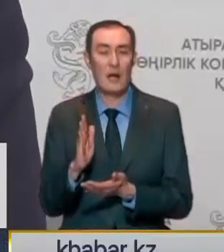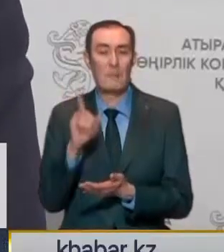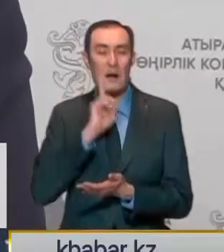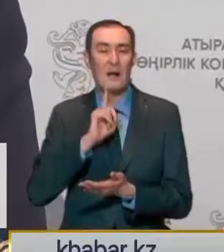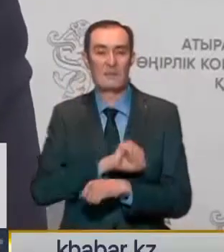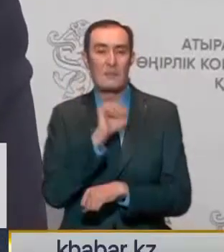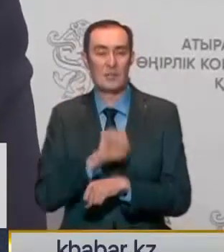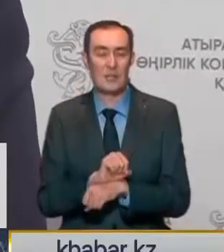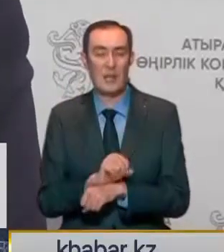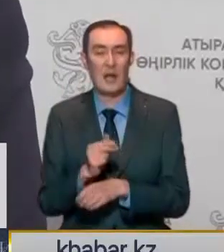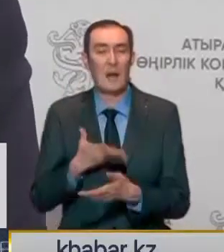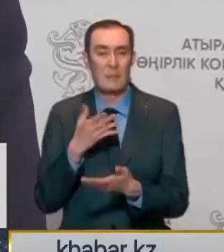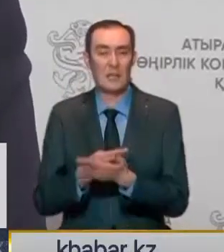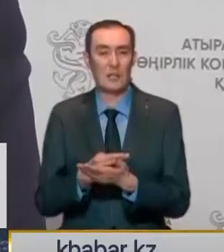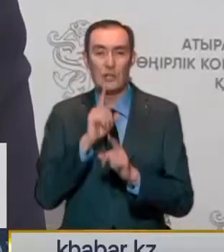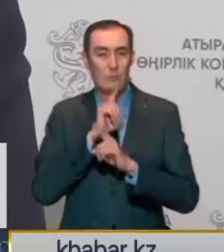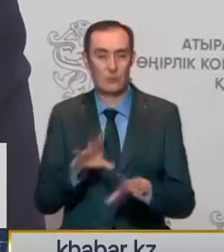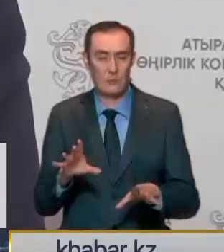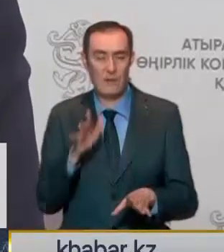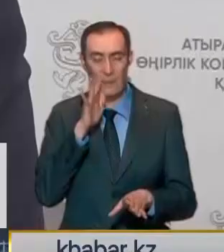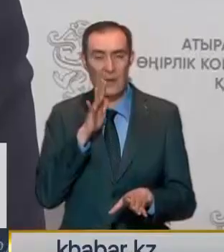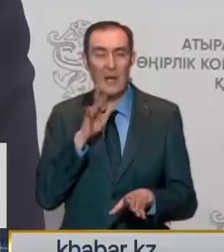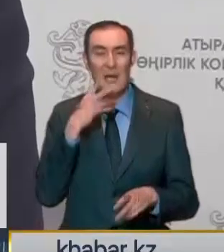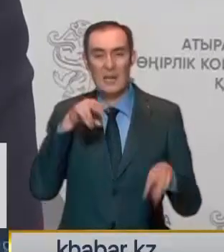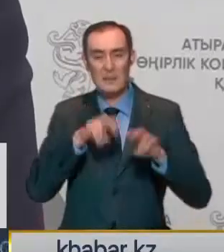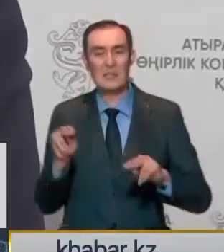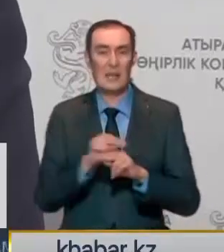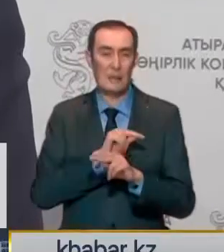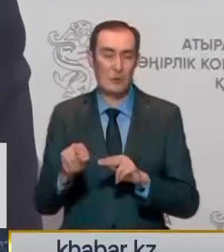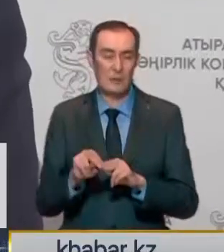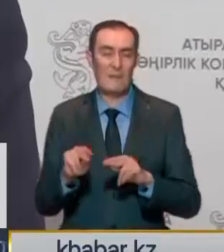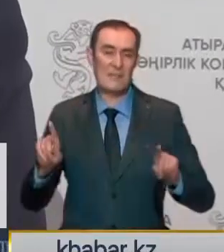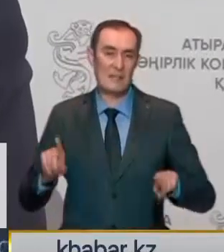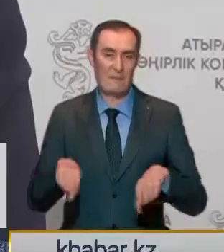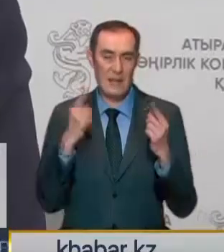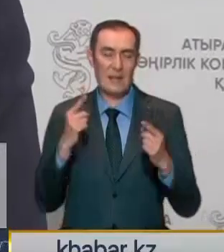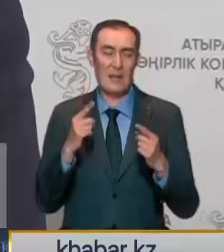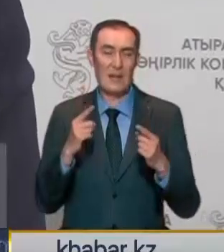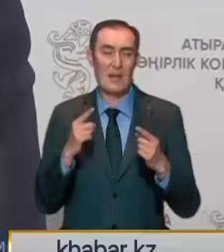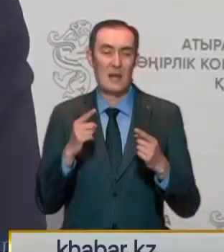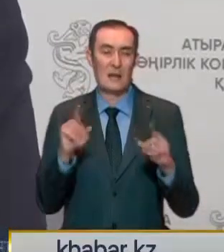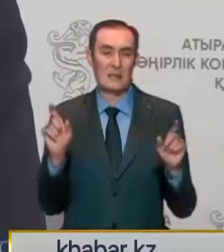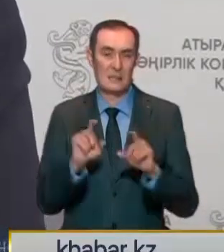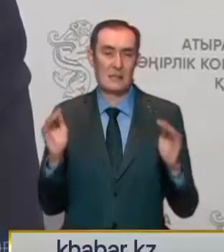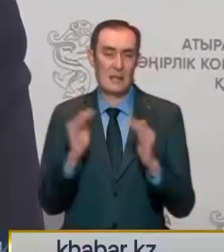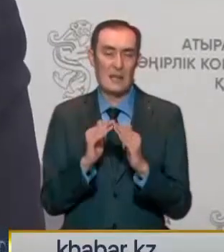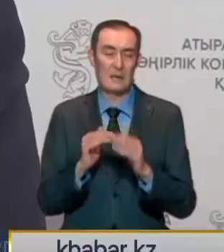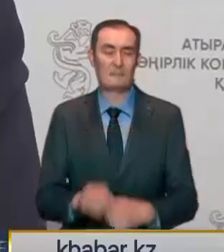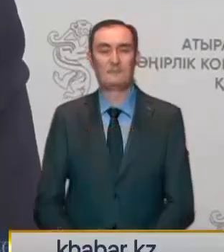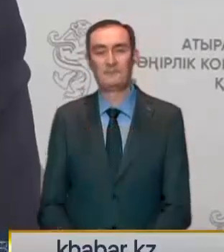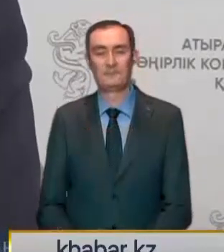платы, эксплуатационных платежей на период экспертизы, ремонта, соответственно, восстановления коммерческой деятельности его торгово-развлекательного центра.